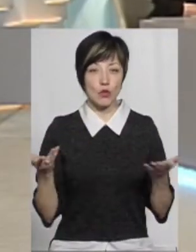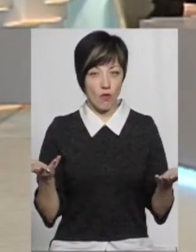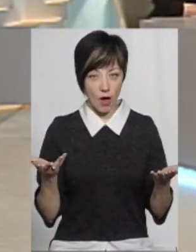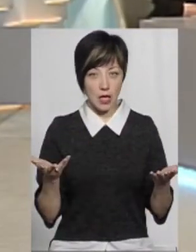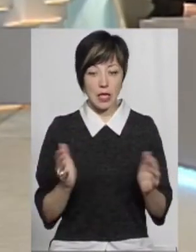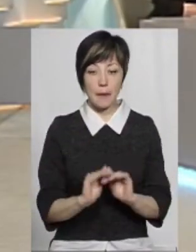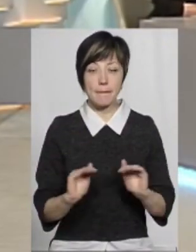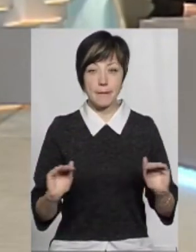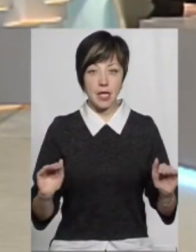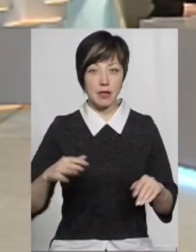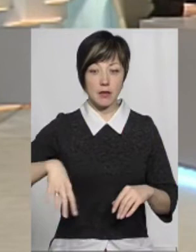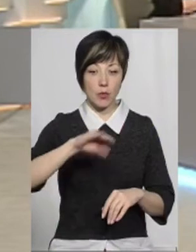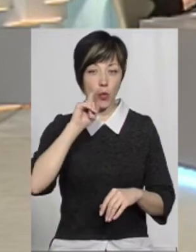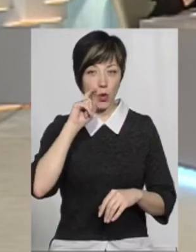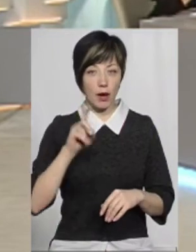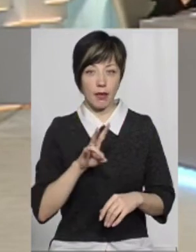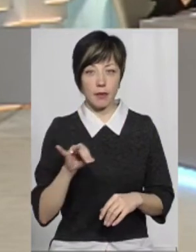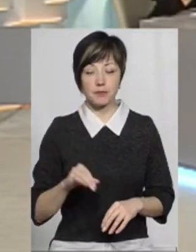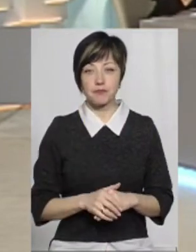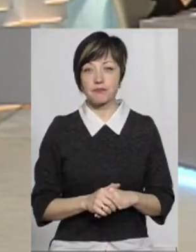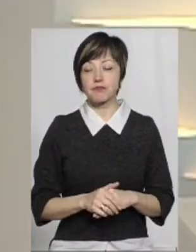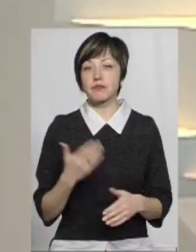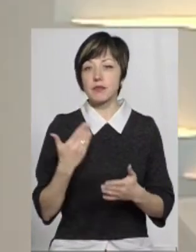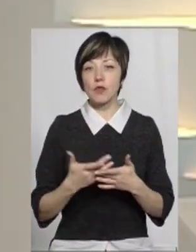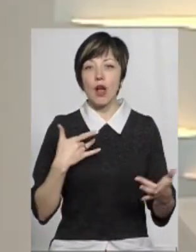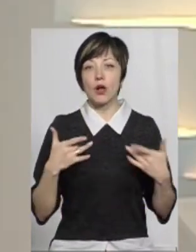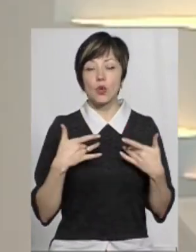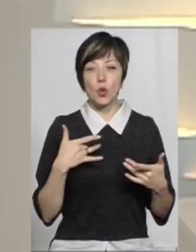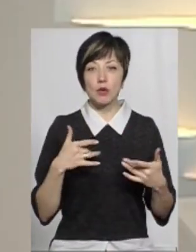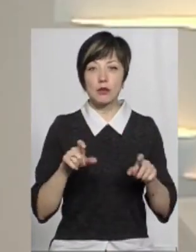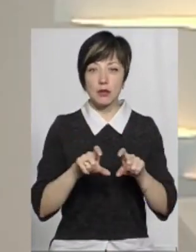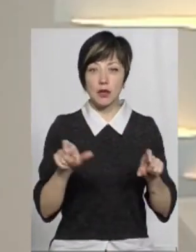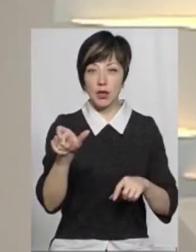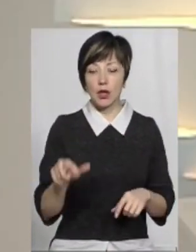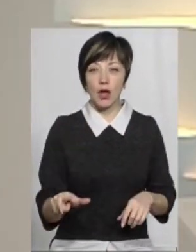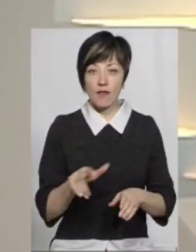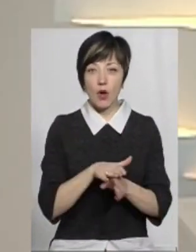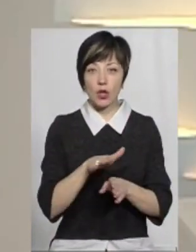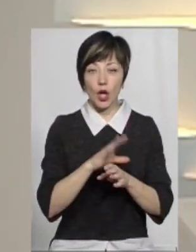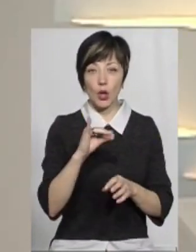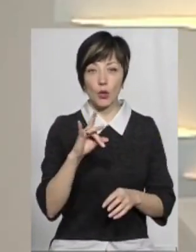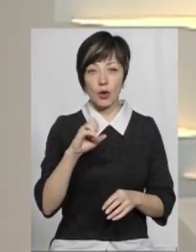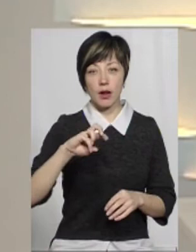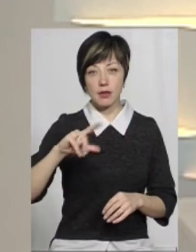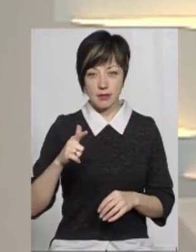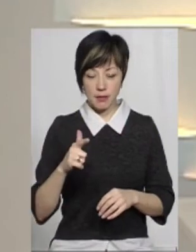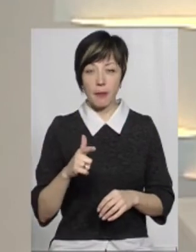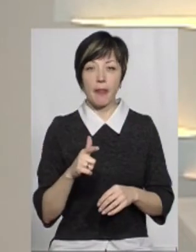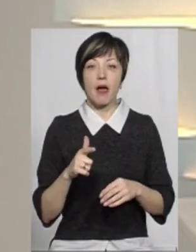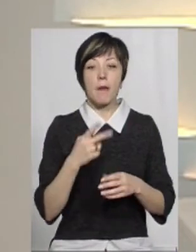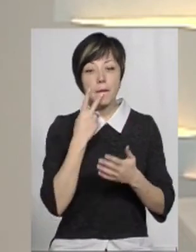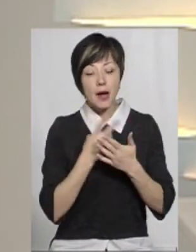демонструвати підліткам України. А от актор театру і виконавець ролі Юрася Олександр Ящишин бачив